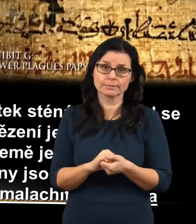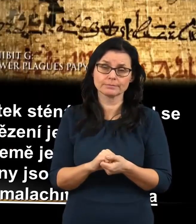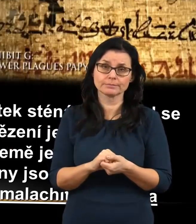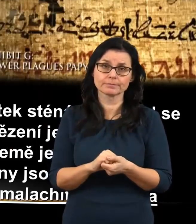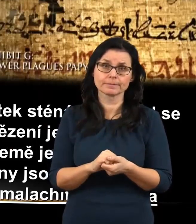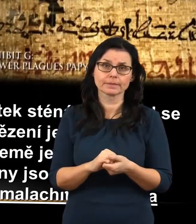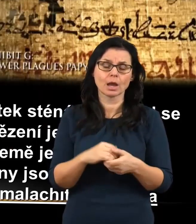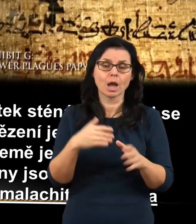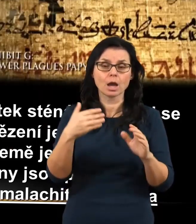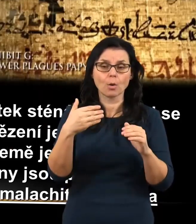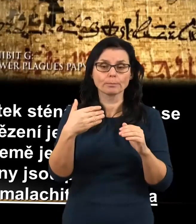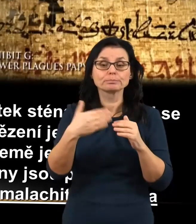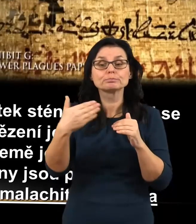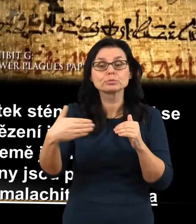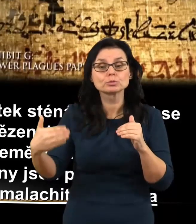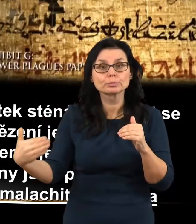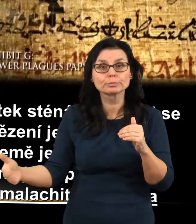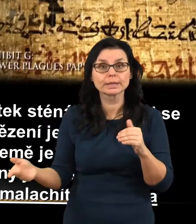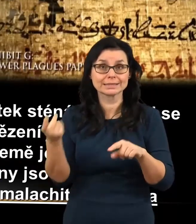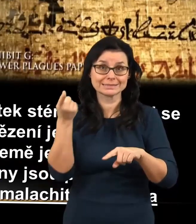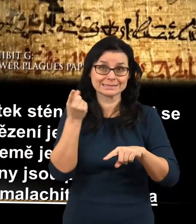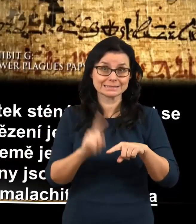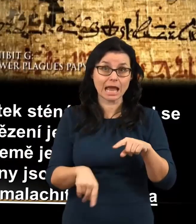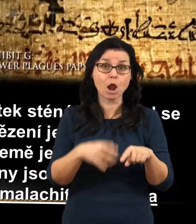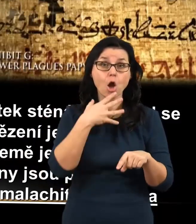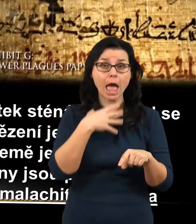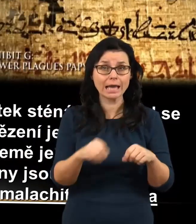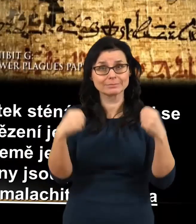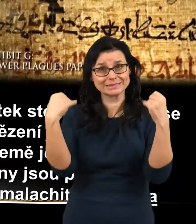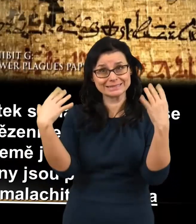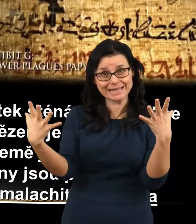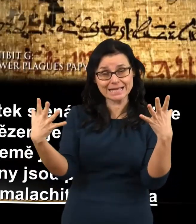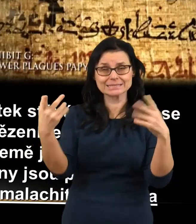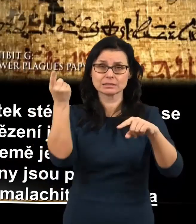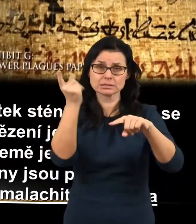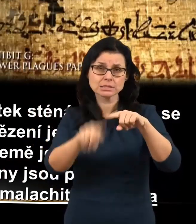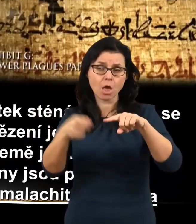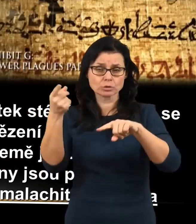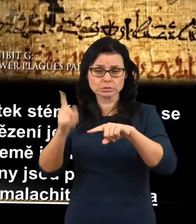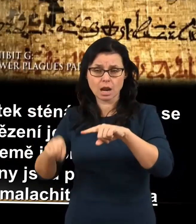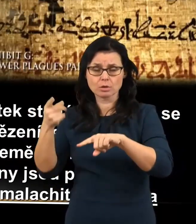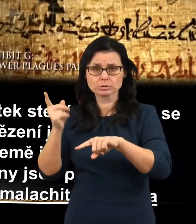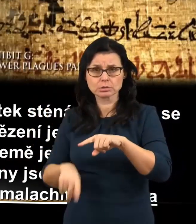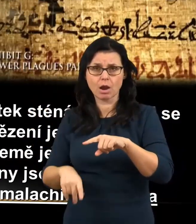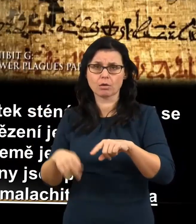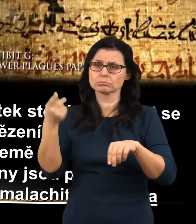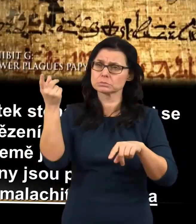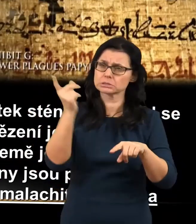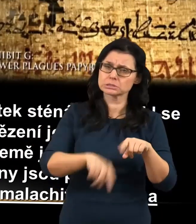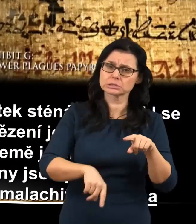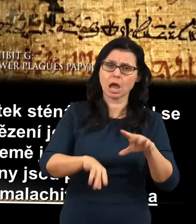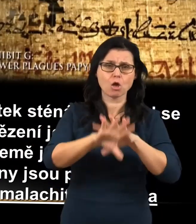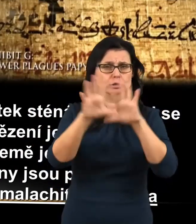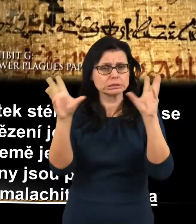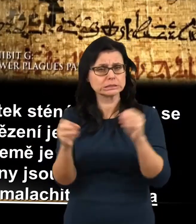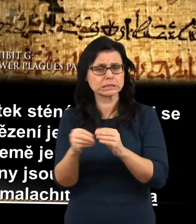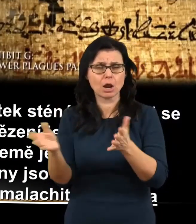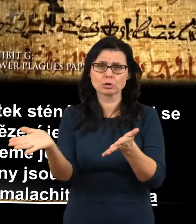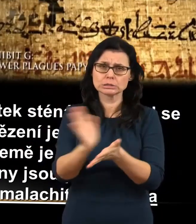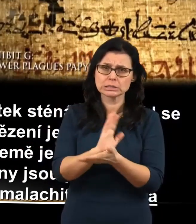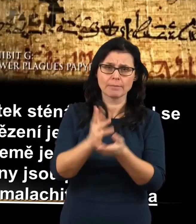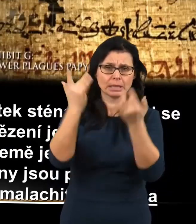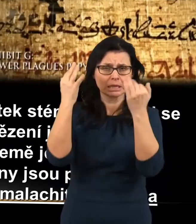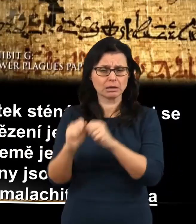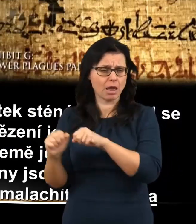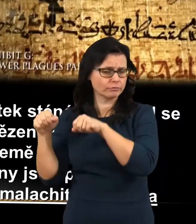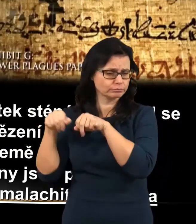průběh rán, které dopadaly na Egipt. Rány stíhají celou zemi, krev je